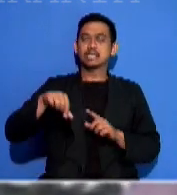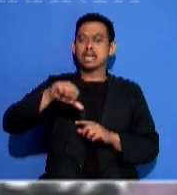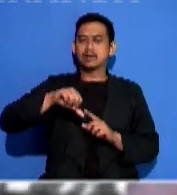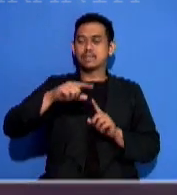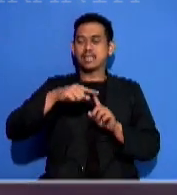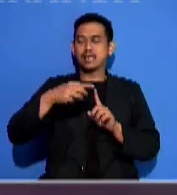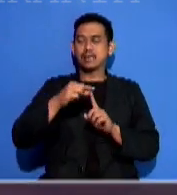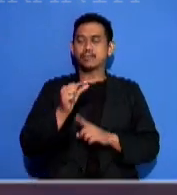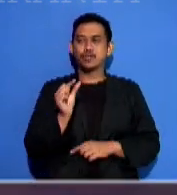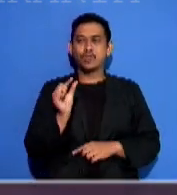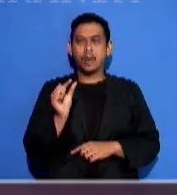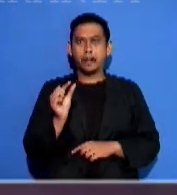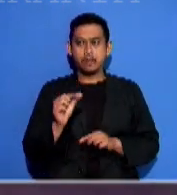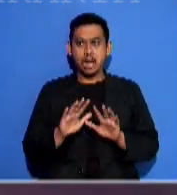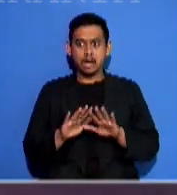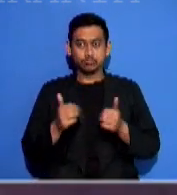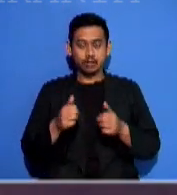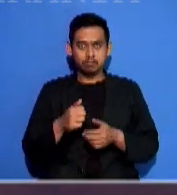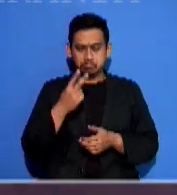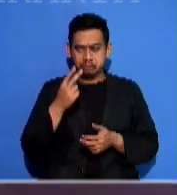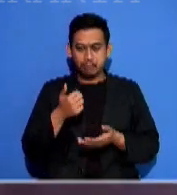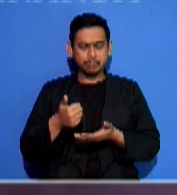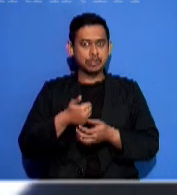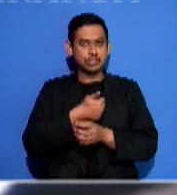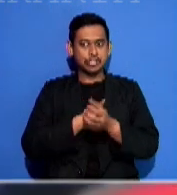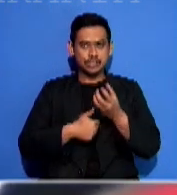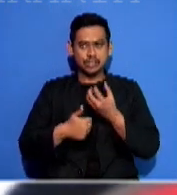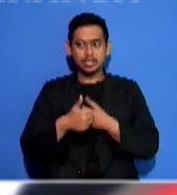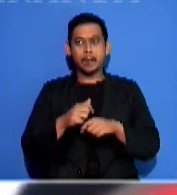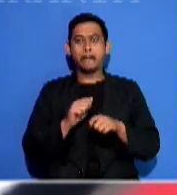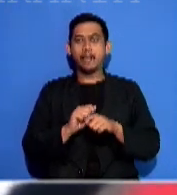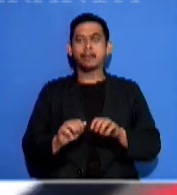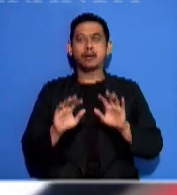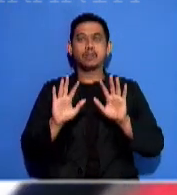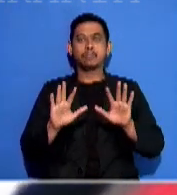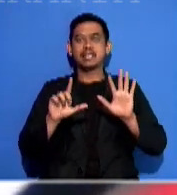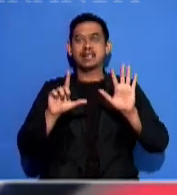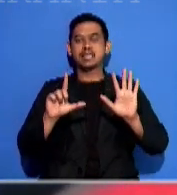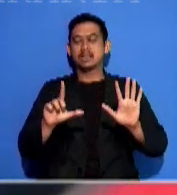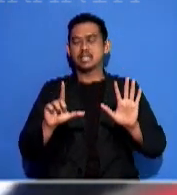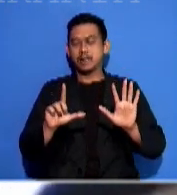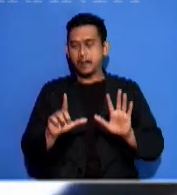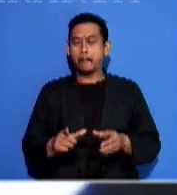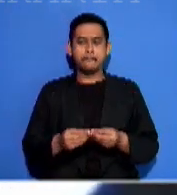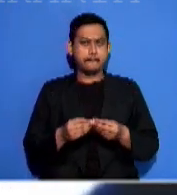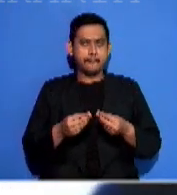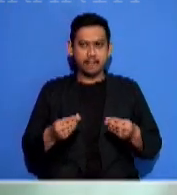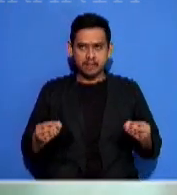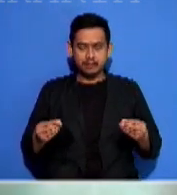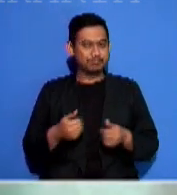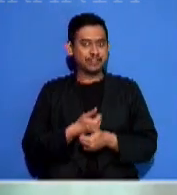lan maksimal menawi badhe damel ekoenzim 12 liter. Bahan ingkang dipun ginakaken inggih menika toya resik 12